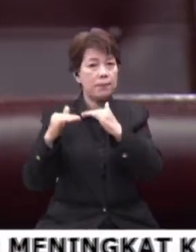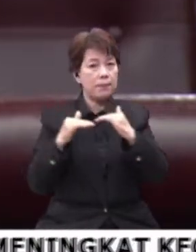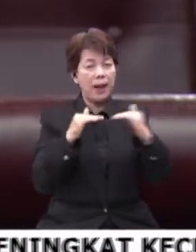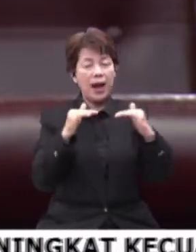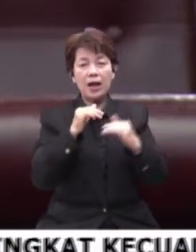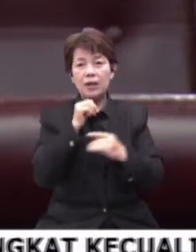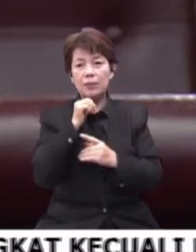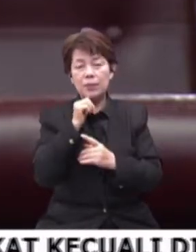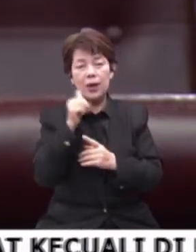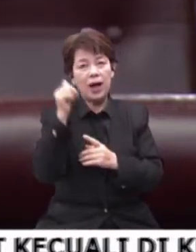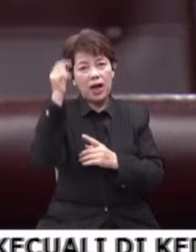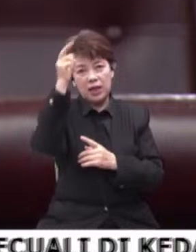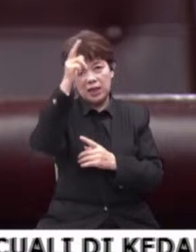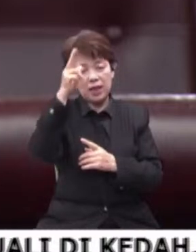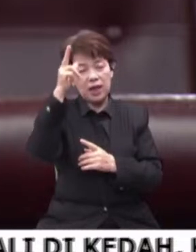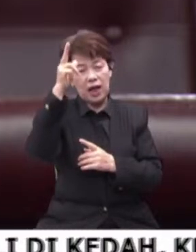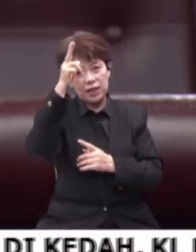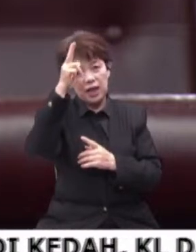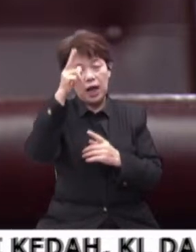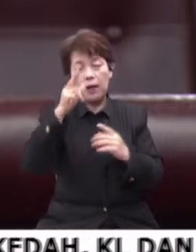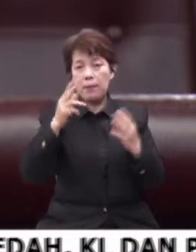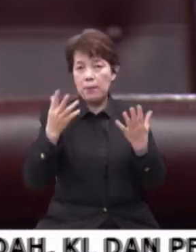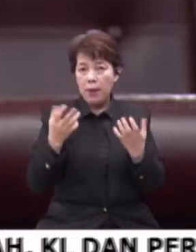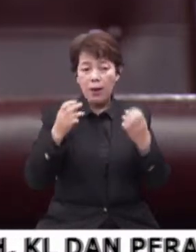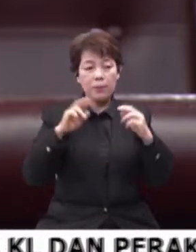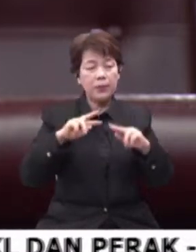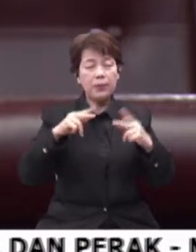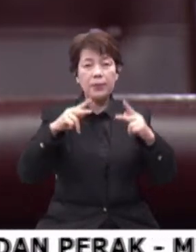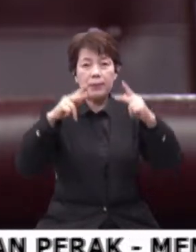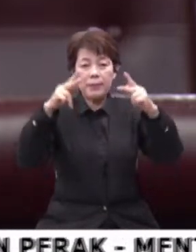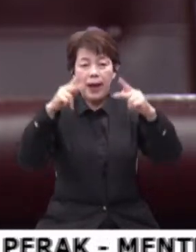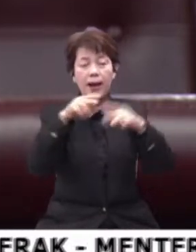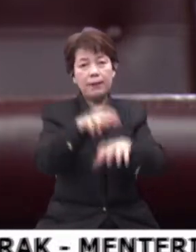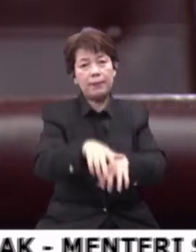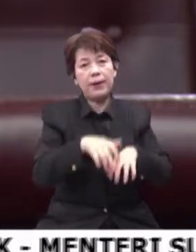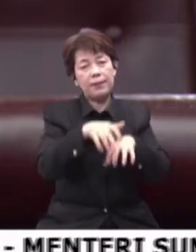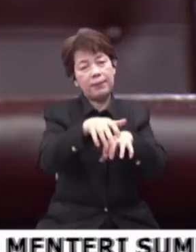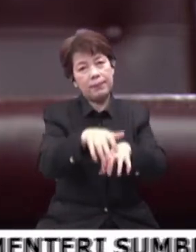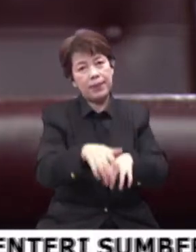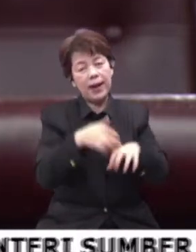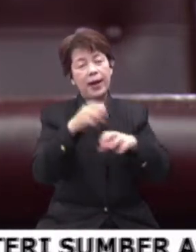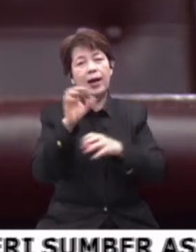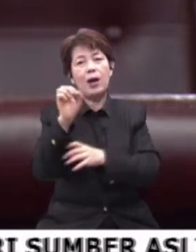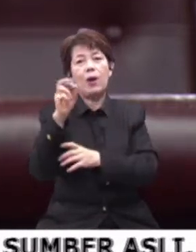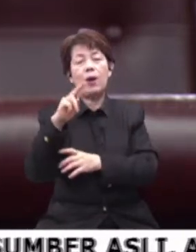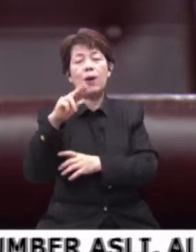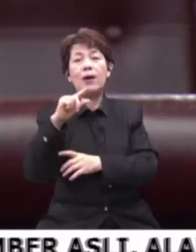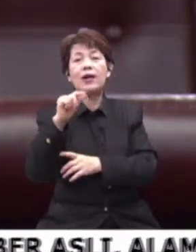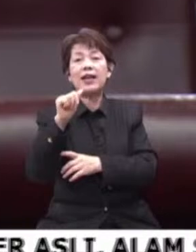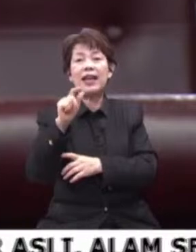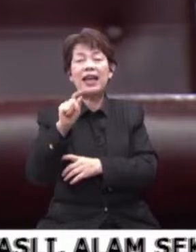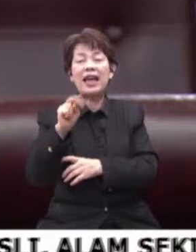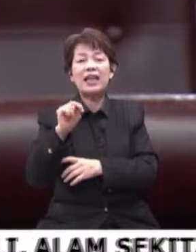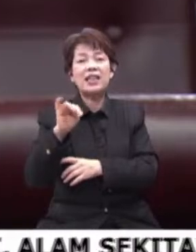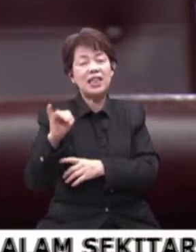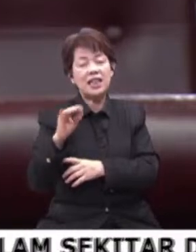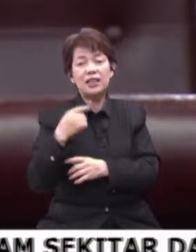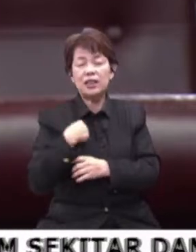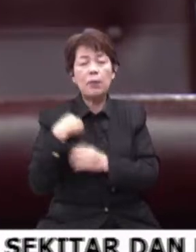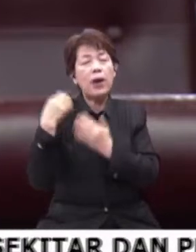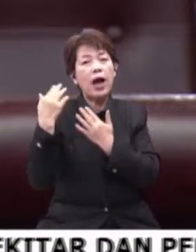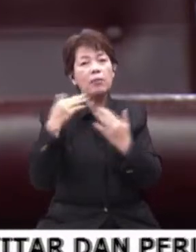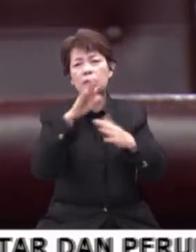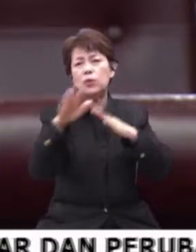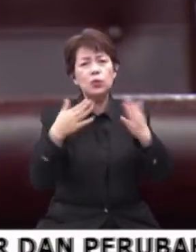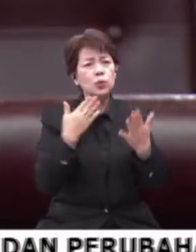bukan kerajaan bagi meningkatkan kesadaran petani dan pengguna terhadap pertanian organik dan saya sendiri mengharap semua